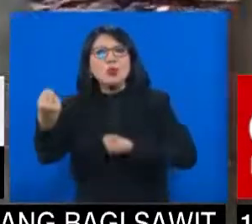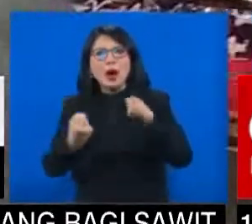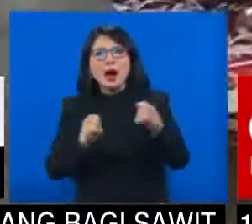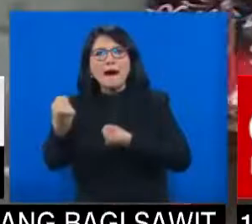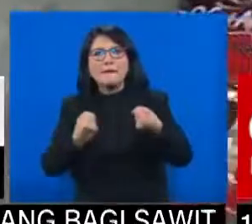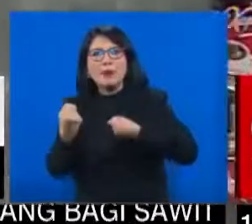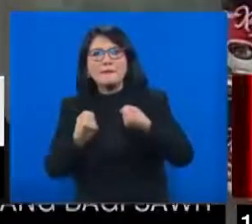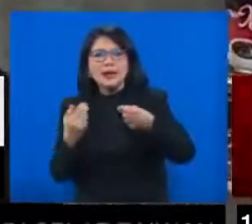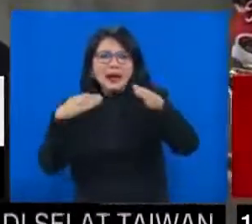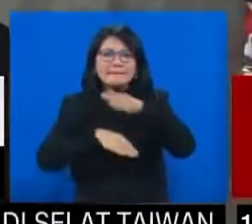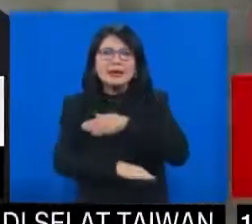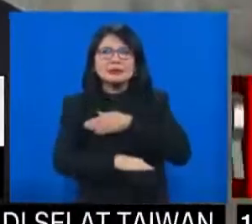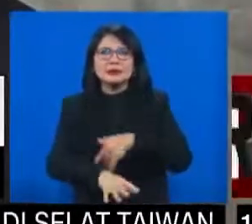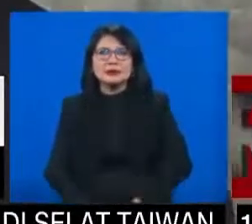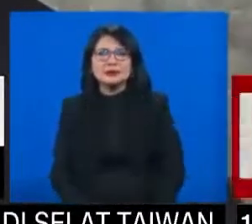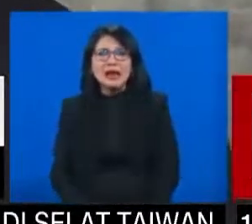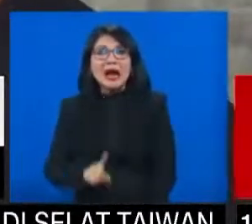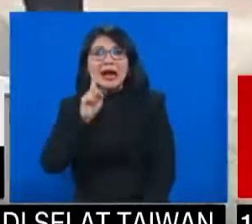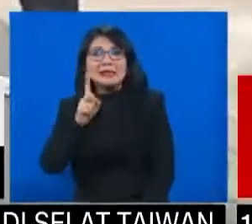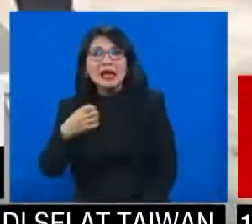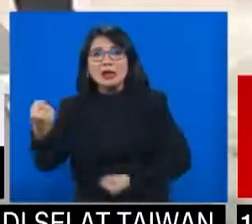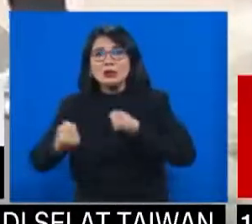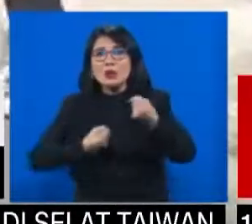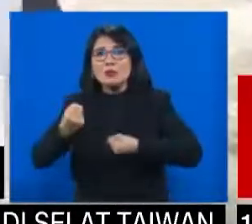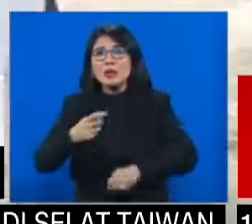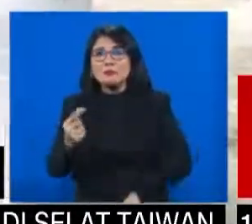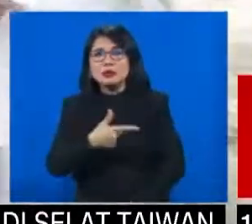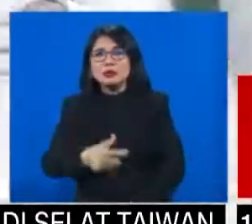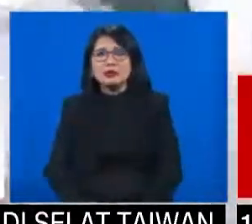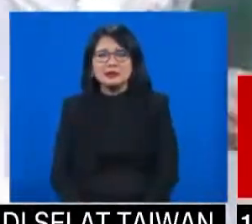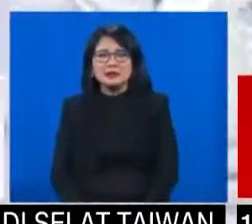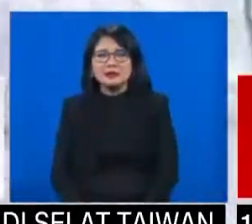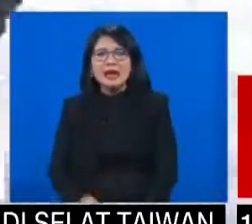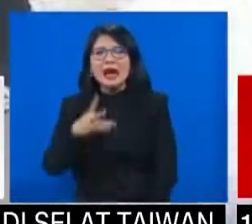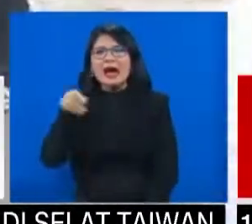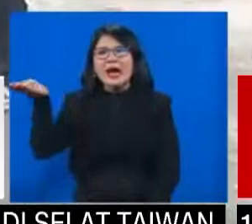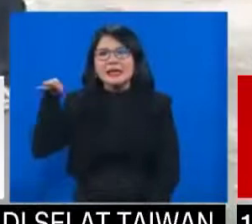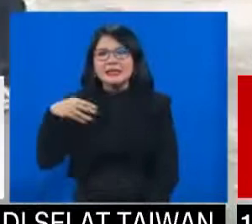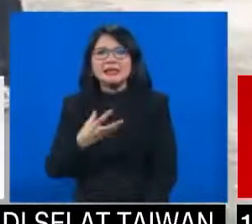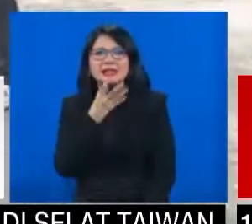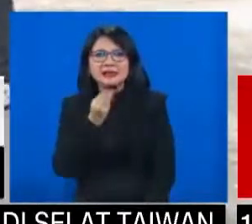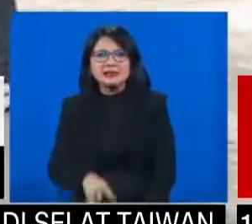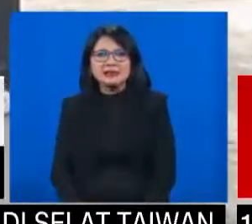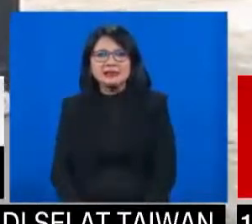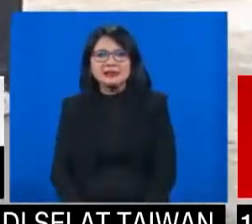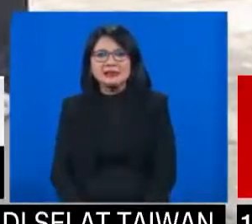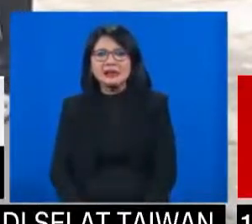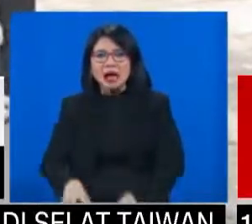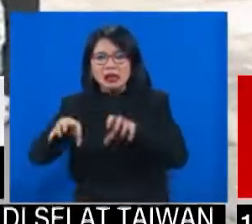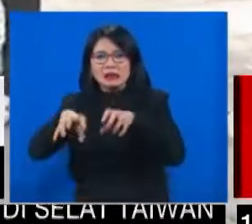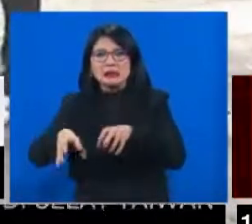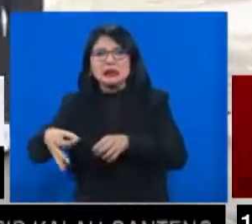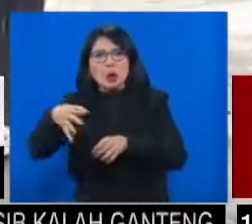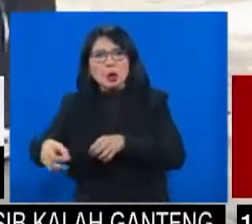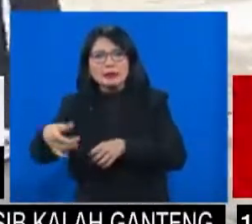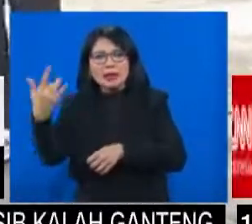Dua mobil ya. Pakai mobil Habib sendiri ya. Pihak Rizik menyatakan putusan bersyarat dengan status tahanan kota didapat berdasar